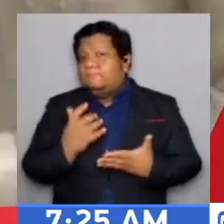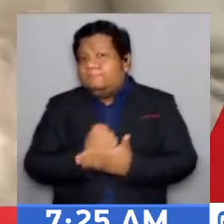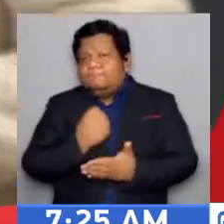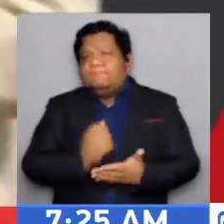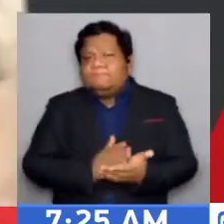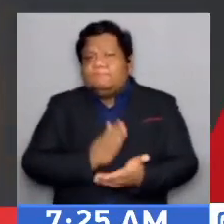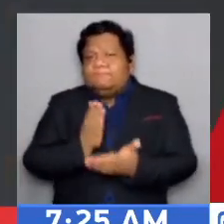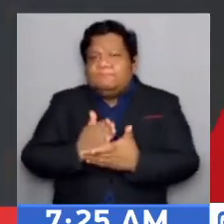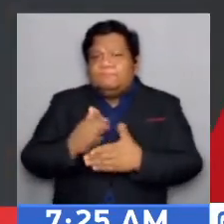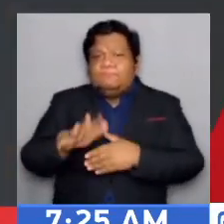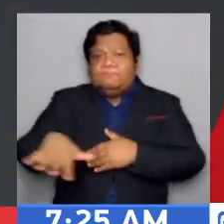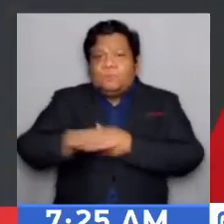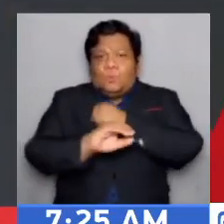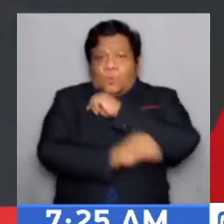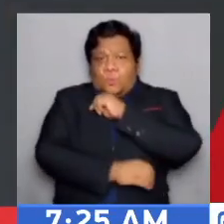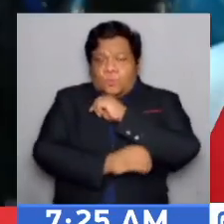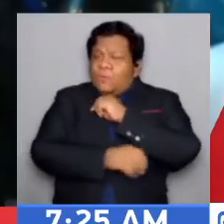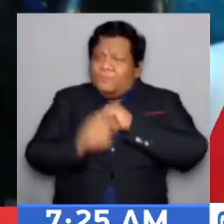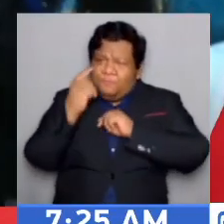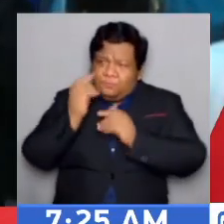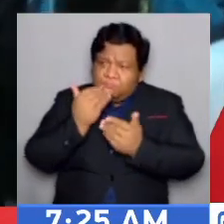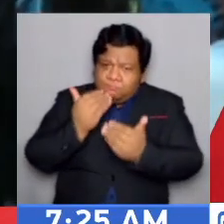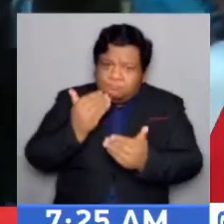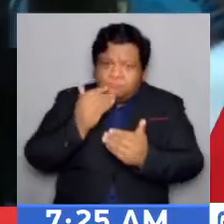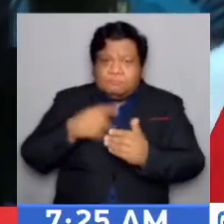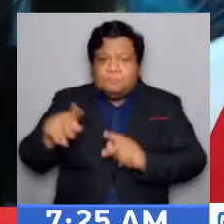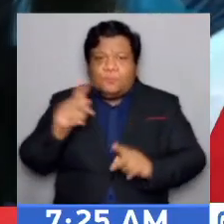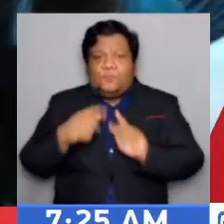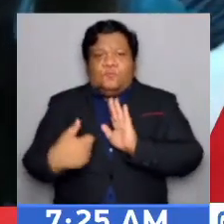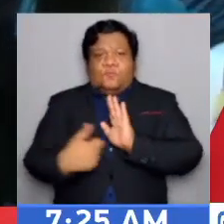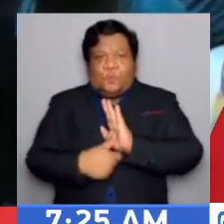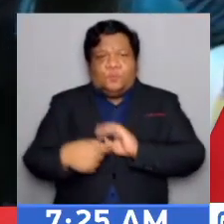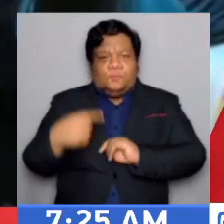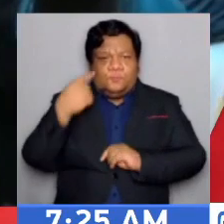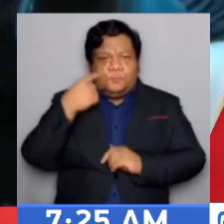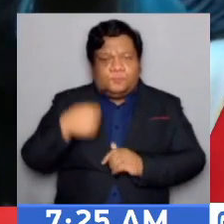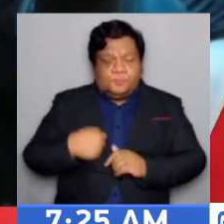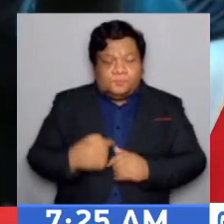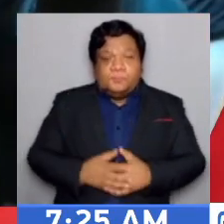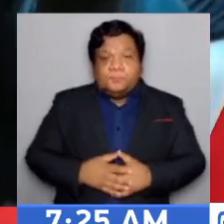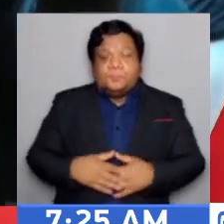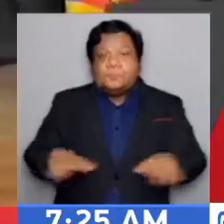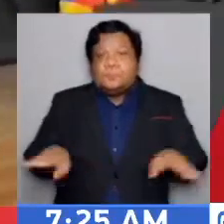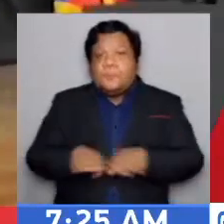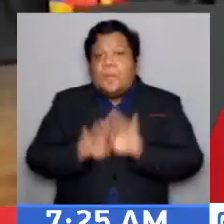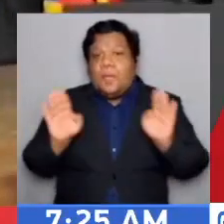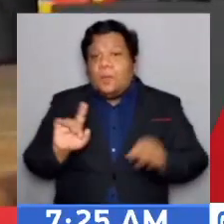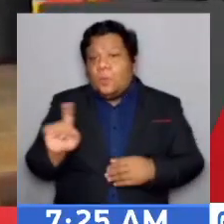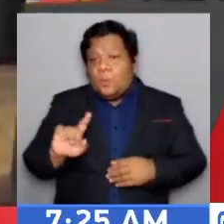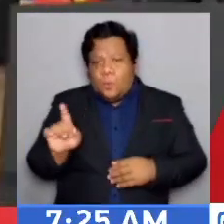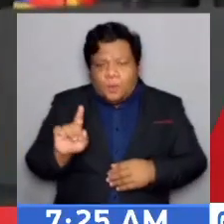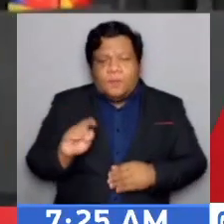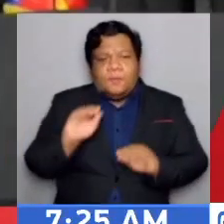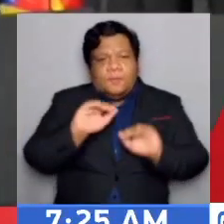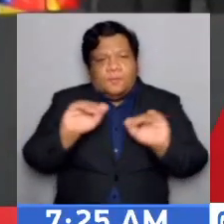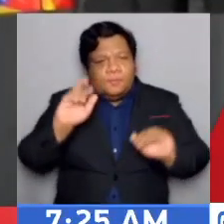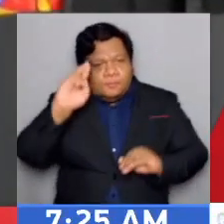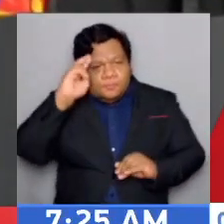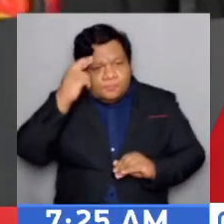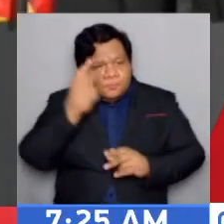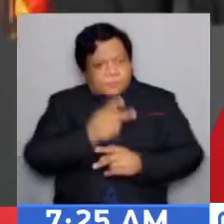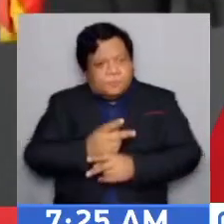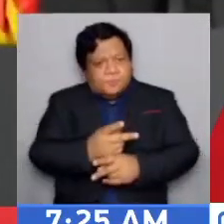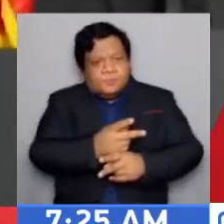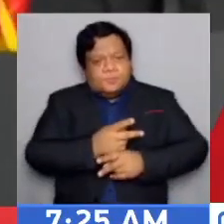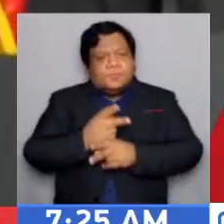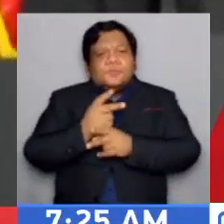para pasalamatan ang mga bumoto sa kanya. Kasabay nito ay ipinaalala niya ang kahalagahan ng pangangalaga sa kalikasan sa harap